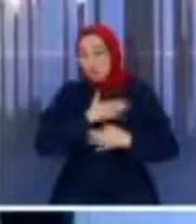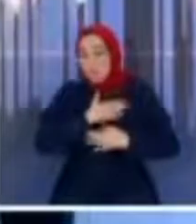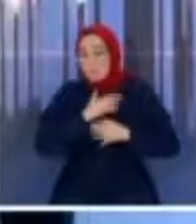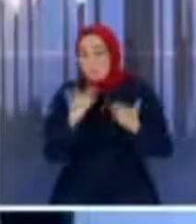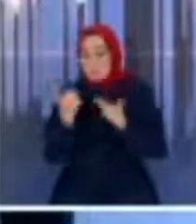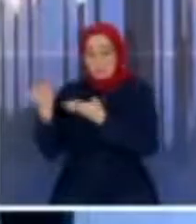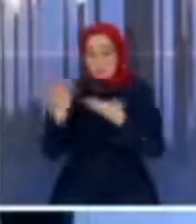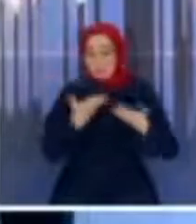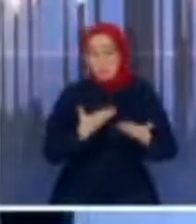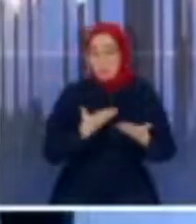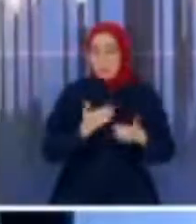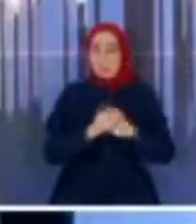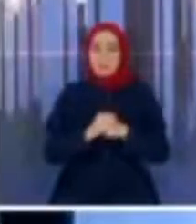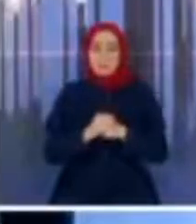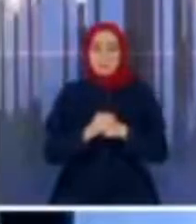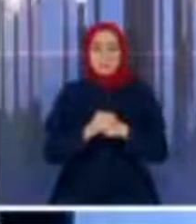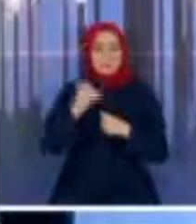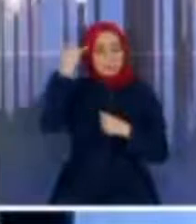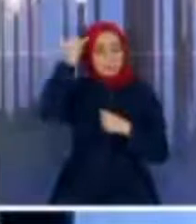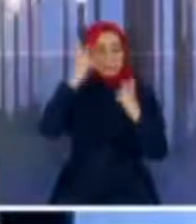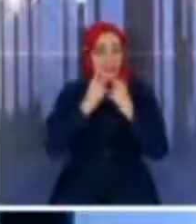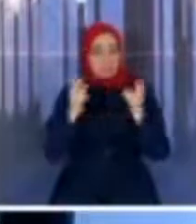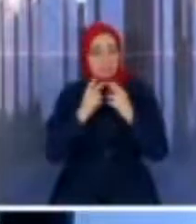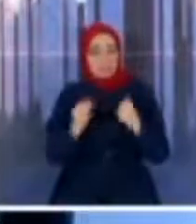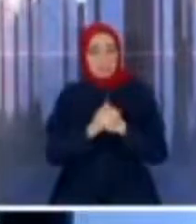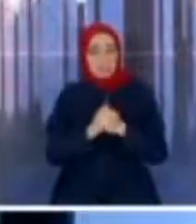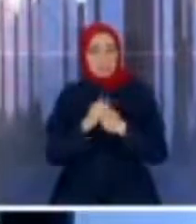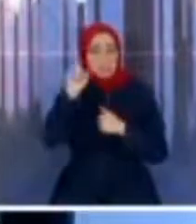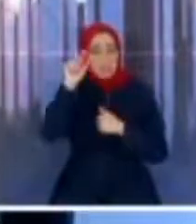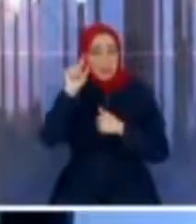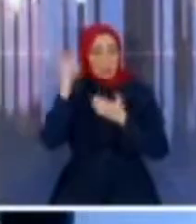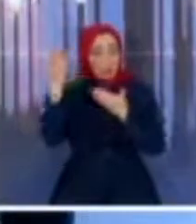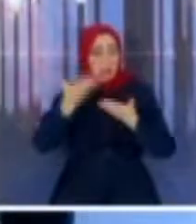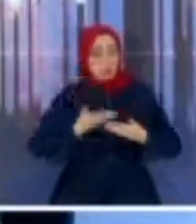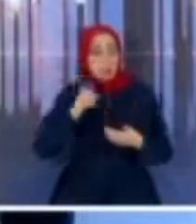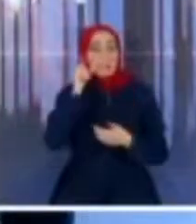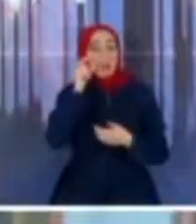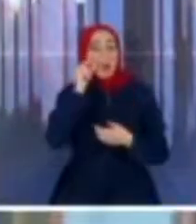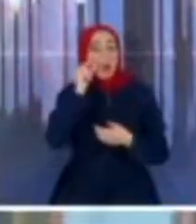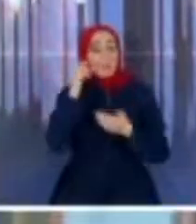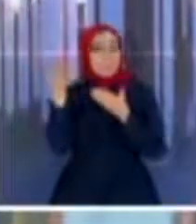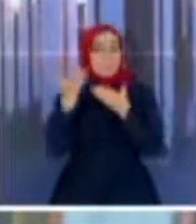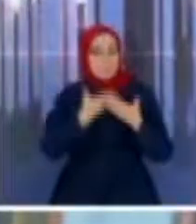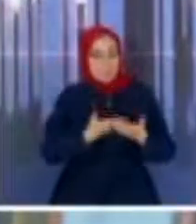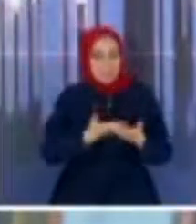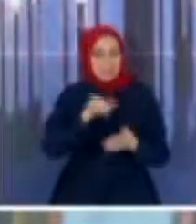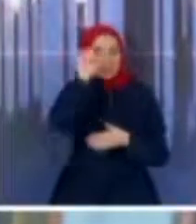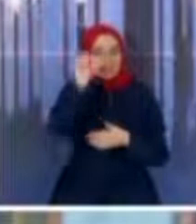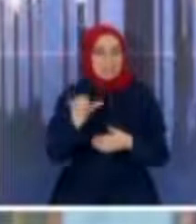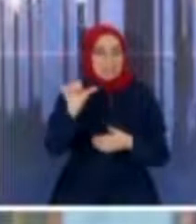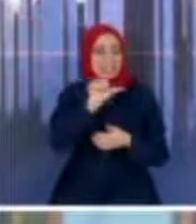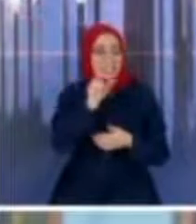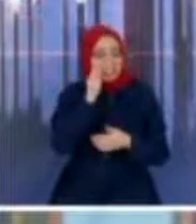نجموا توصلوا أفكاركم هذيا. لكن زادة لازمني نستقبل الدكتور ياسين الكلبوسي. مرحبا سي ياسين، الخبير في برامج